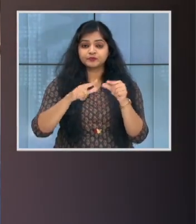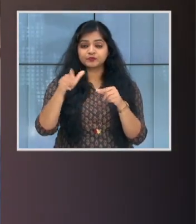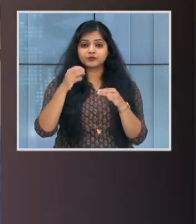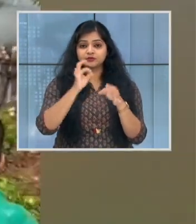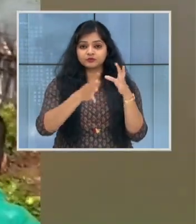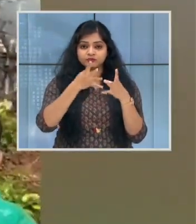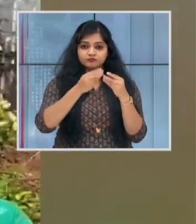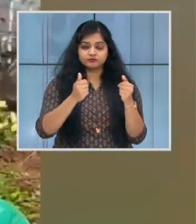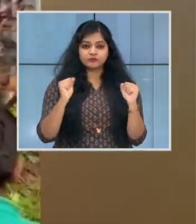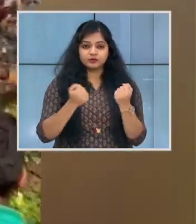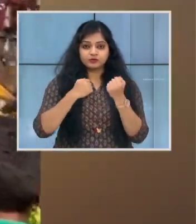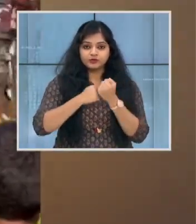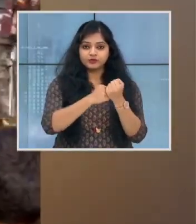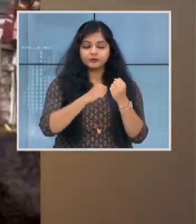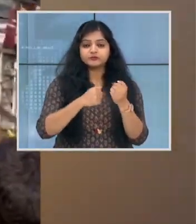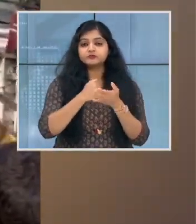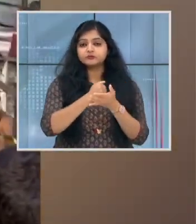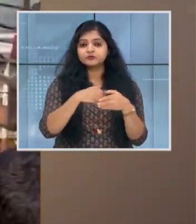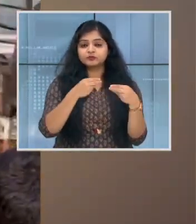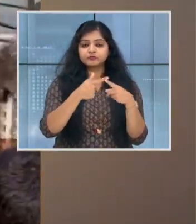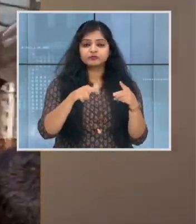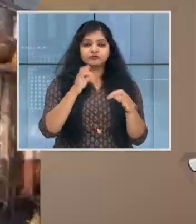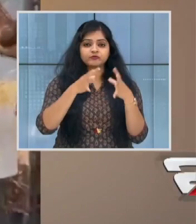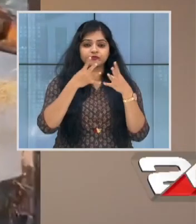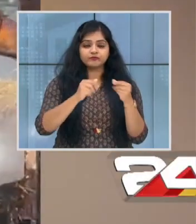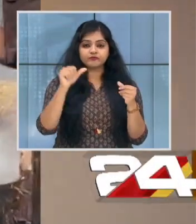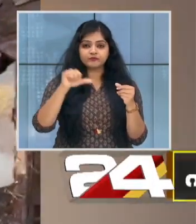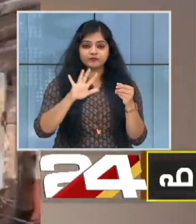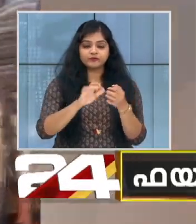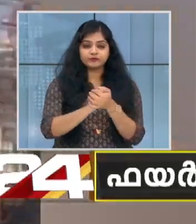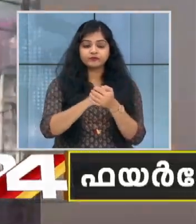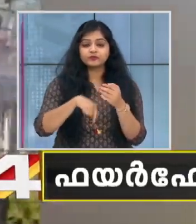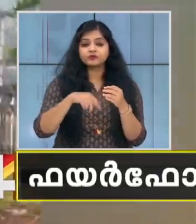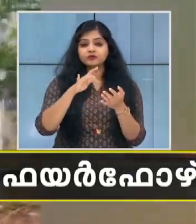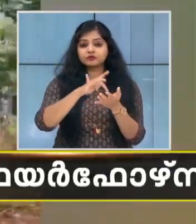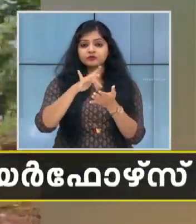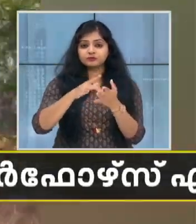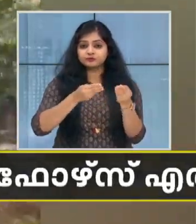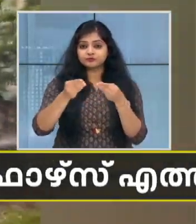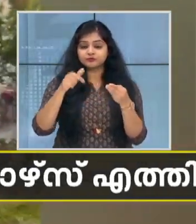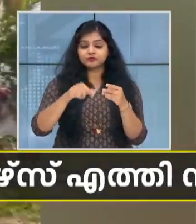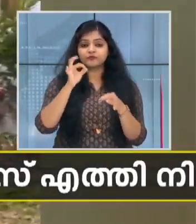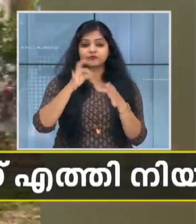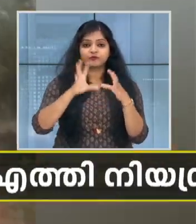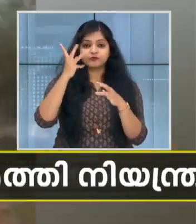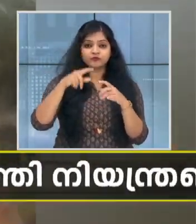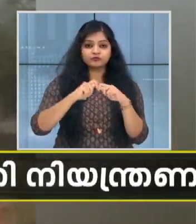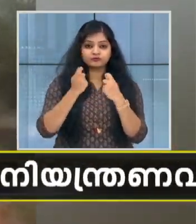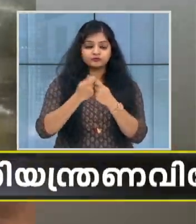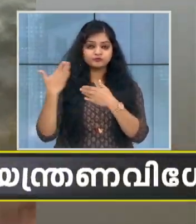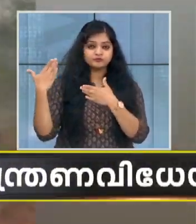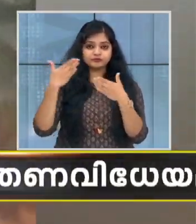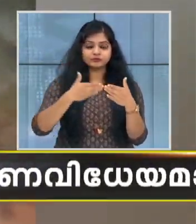അണക്കാൻ ശ്രമിച്ചെങ്കിലും അത് സാധിച്ചില്ല. പിന്നീടാണ് കാഞ്ഞങ്ങാട് നിന്നും തൃക്കരിപ്പൂർ നിന്നും അഗ്നിശമന സേനയുടെ യൂണിറ്റുകൾ അവിടെ